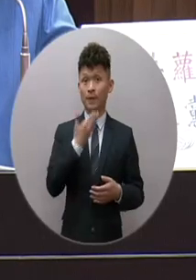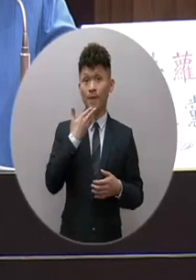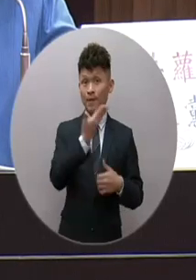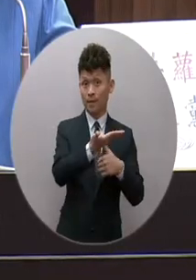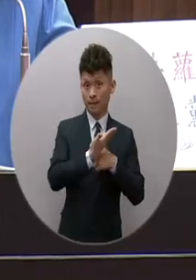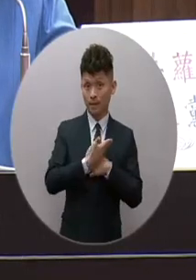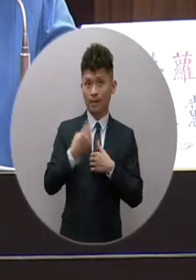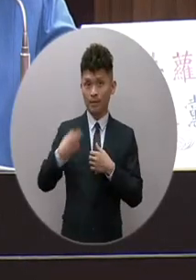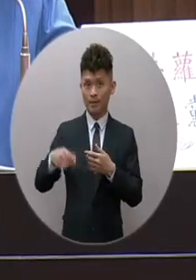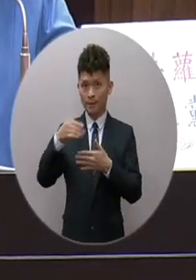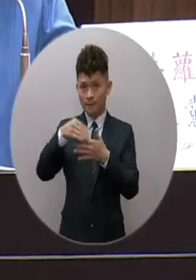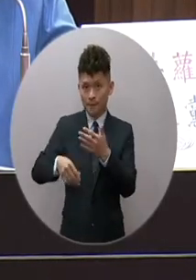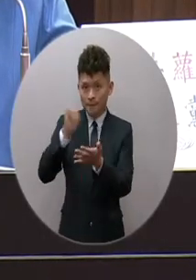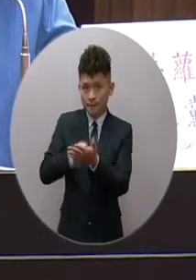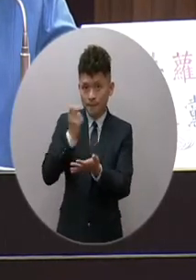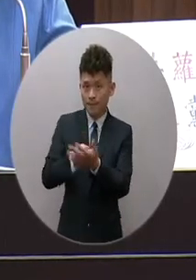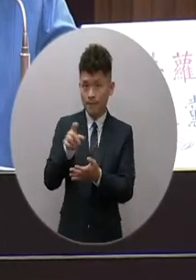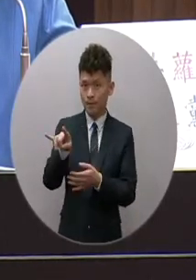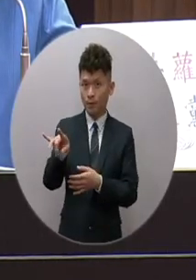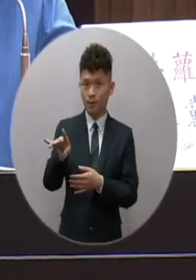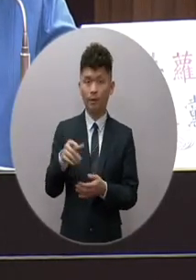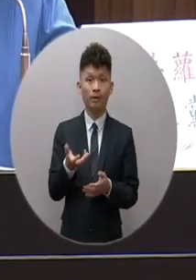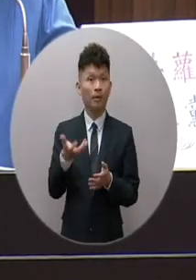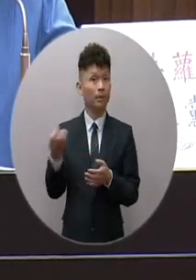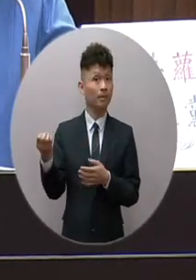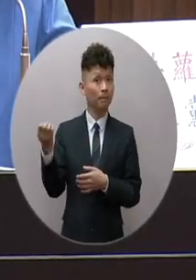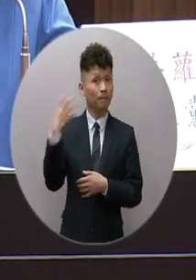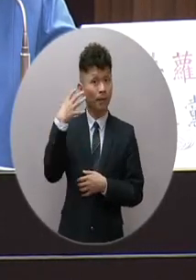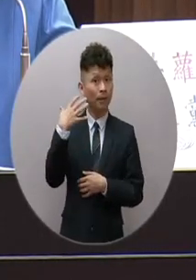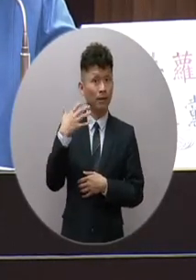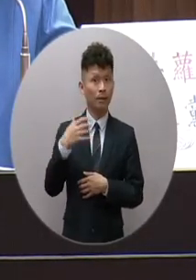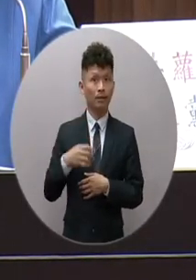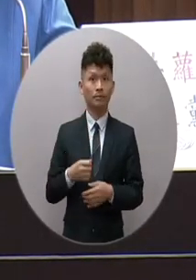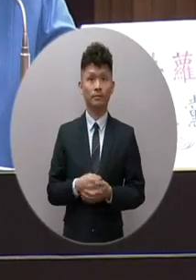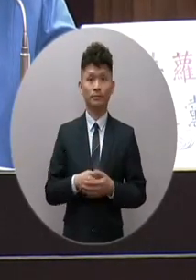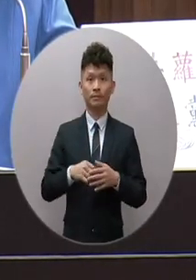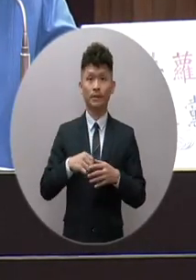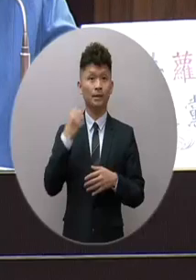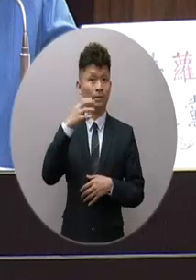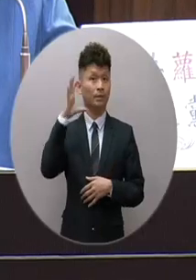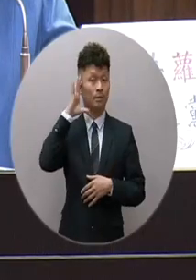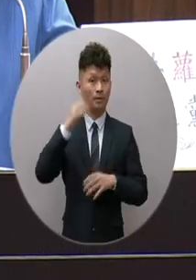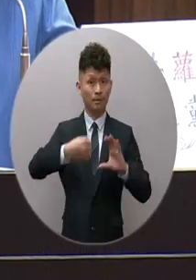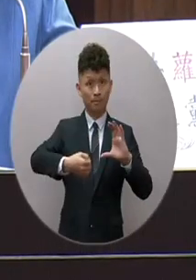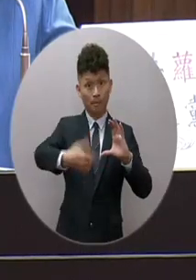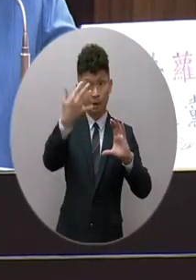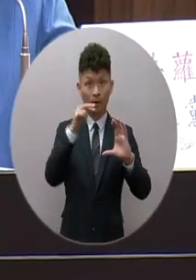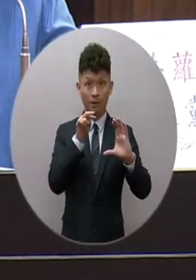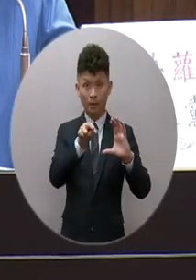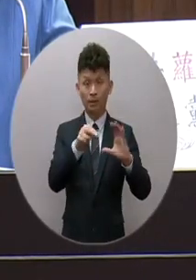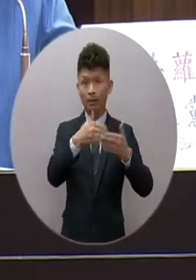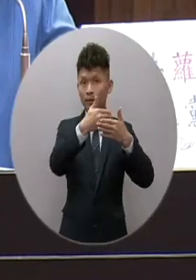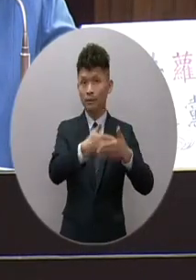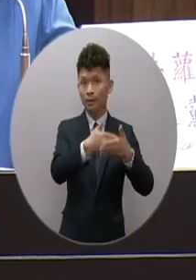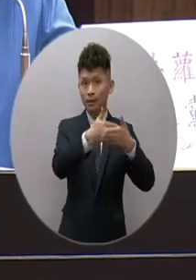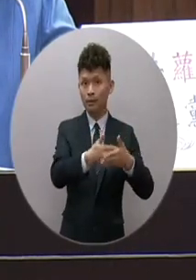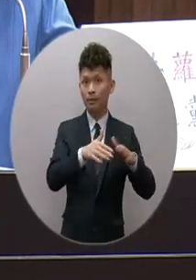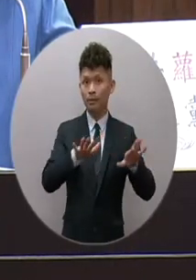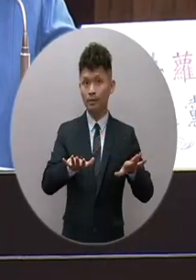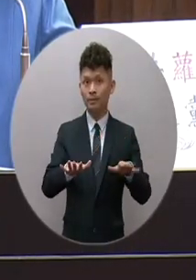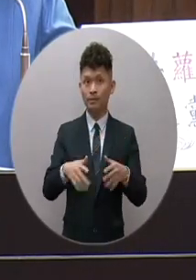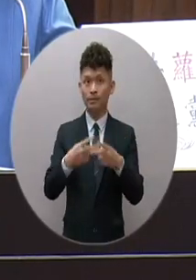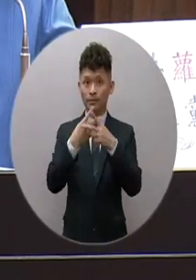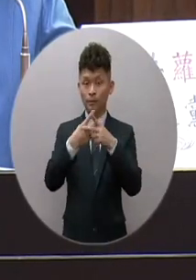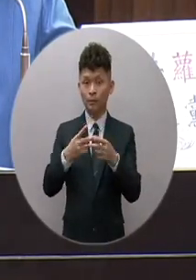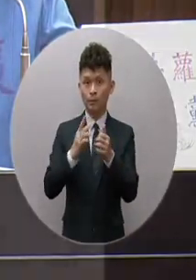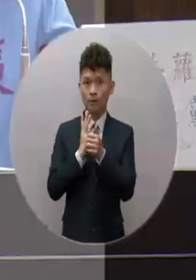他们棍子也齐下哈。刚才有一个消息，刚才我看的即时新闻，中国大陆要停发陆客